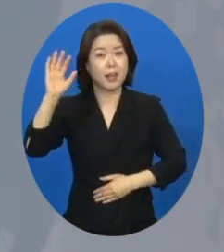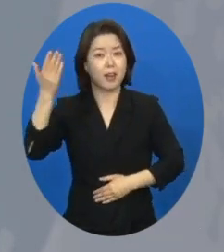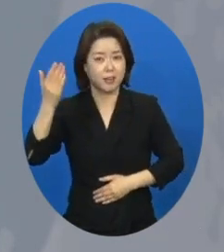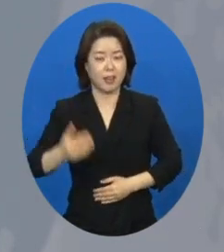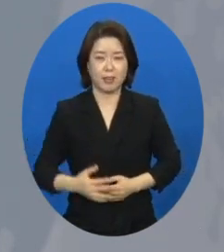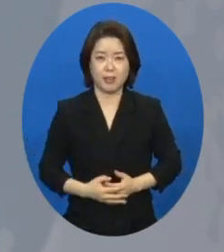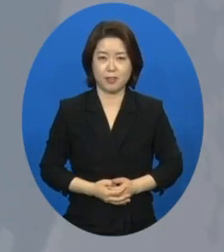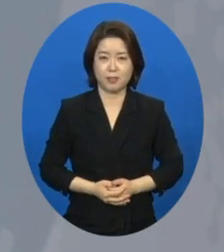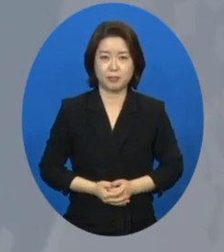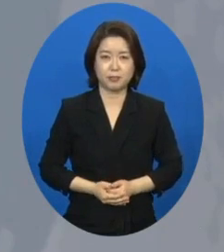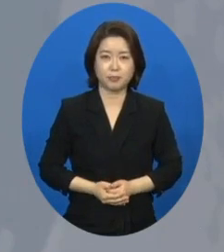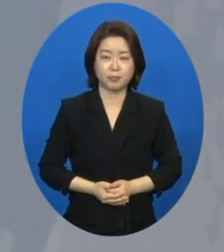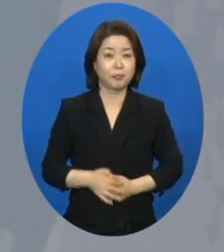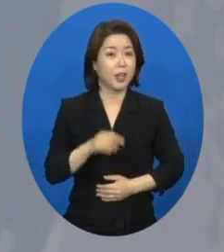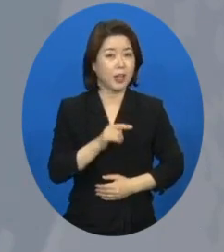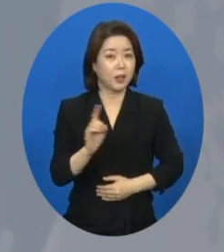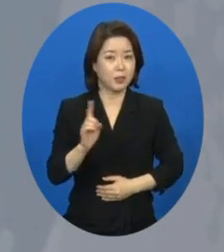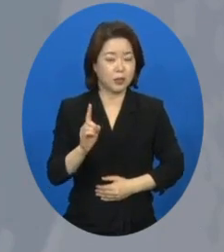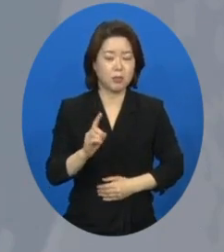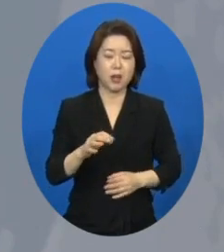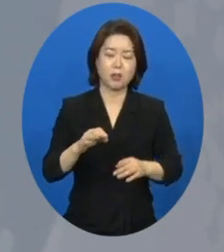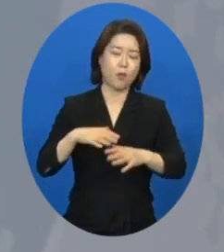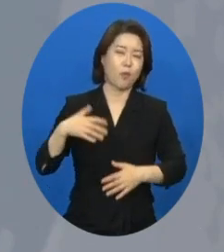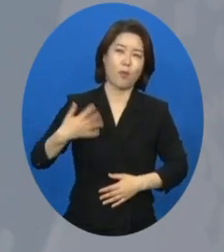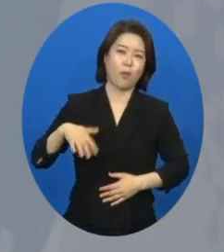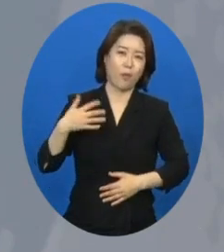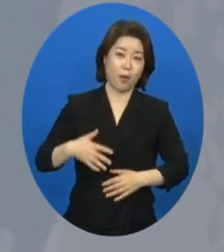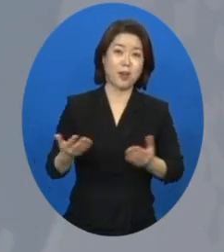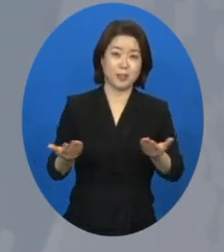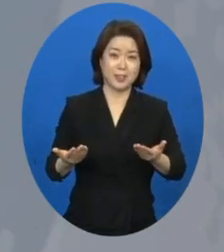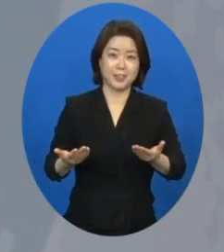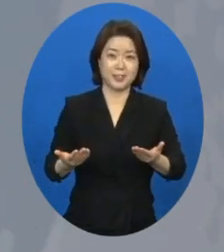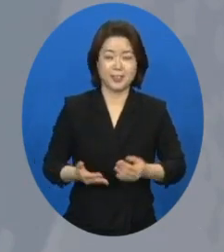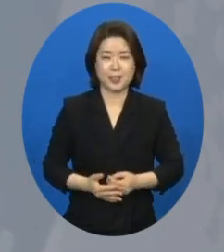말이에요. 이건 정말 놀라운 일이잖아요. 그렇죠?